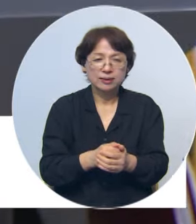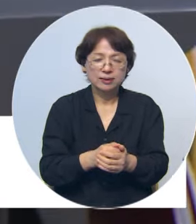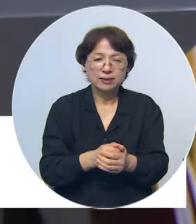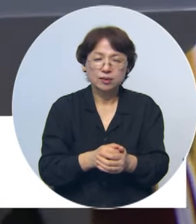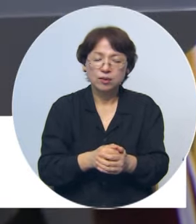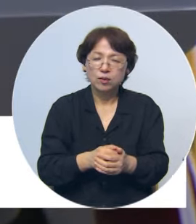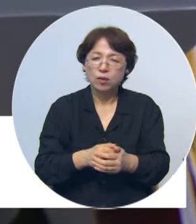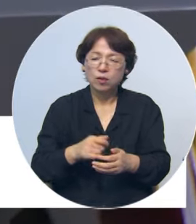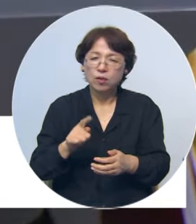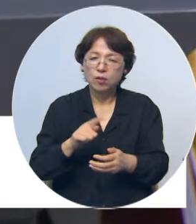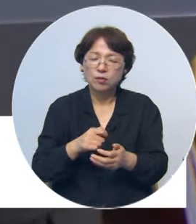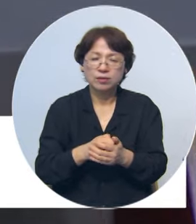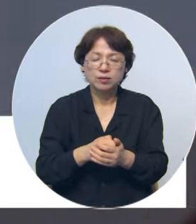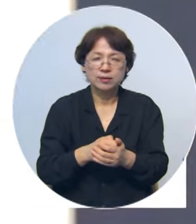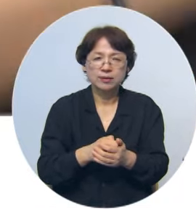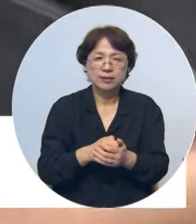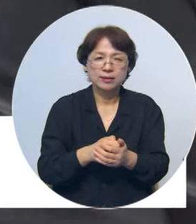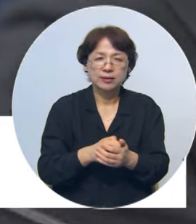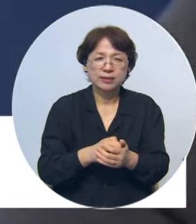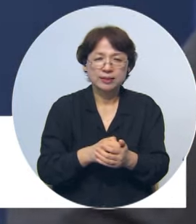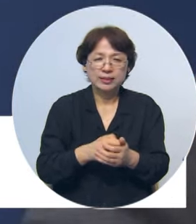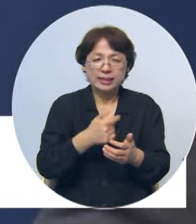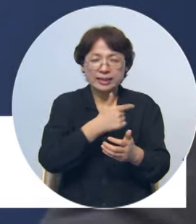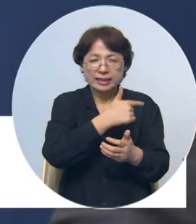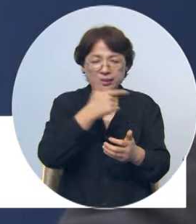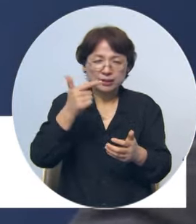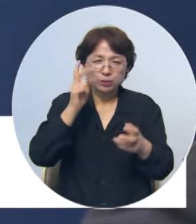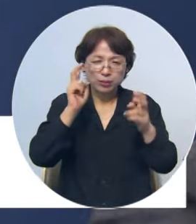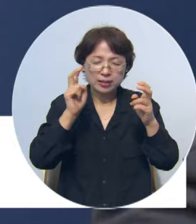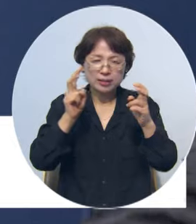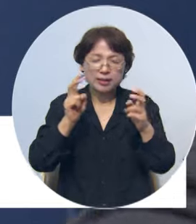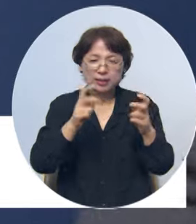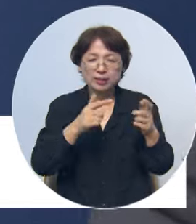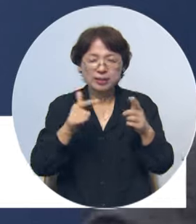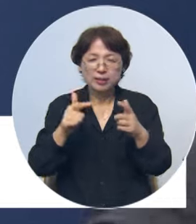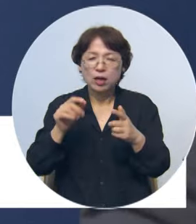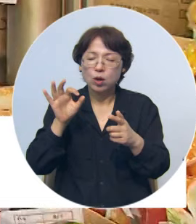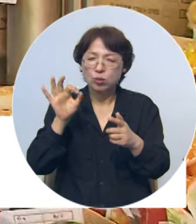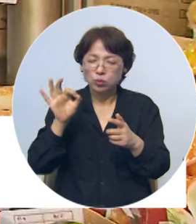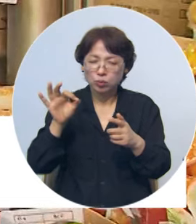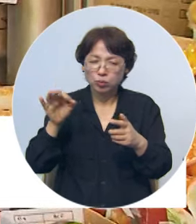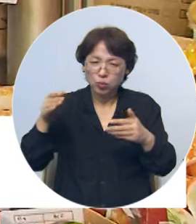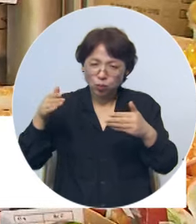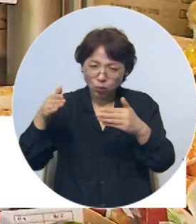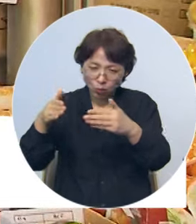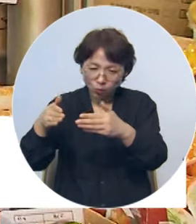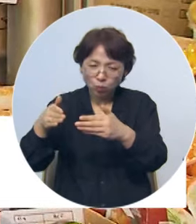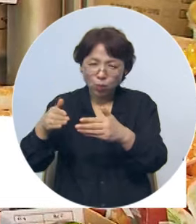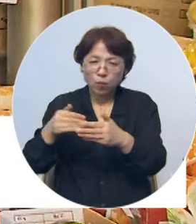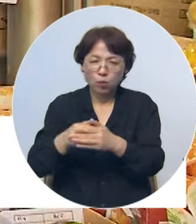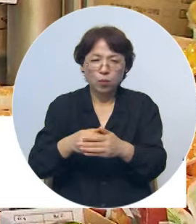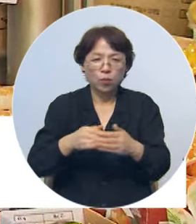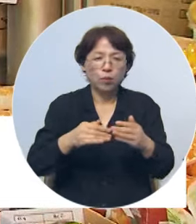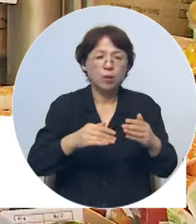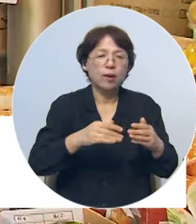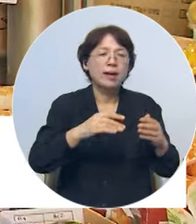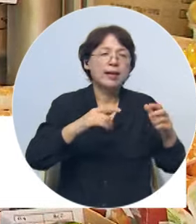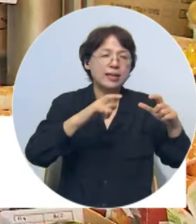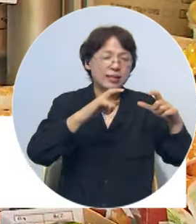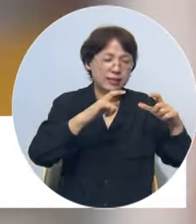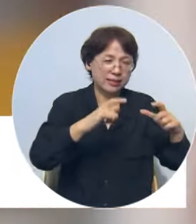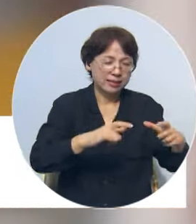지역의 자금 유출이 심화되고 대도시와 중심지 위주의 자금 쏠림 현상으로 인해 지방 소멸이 가속화될 것으로